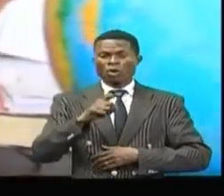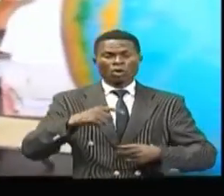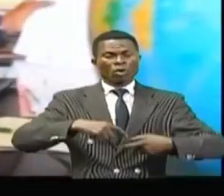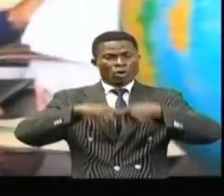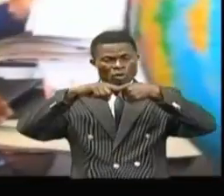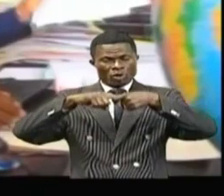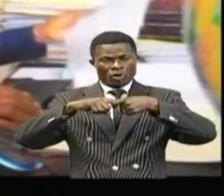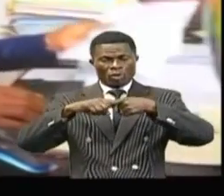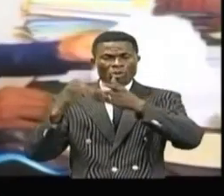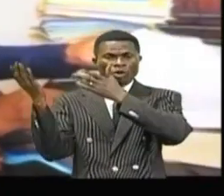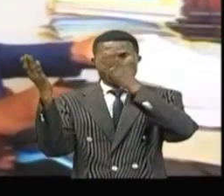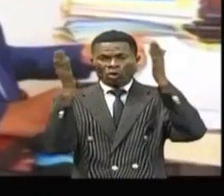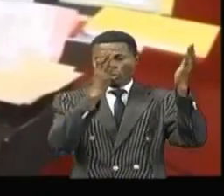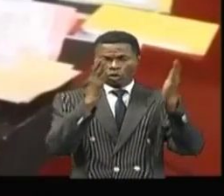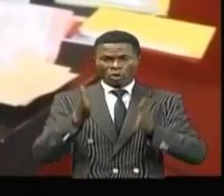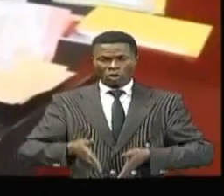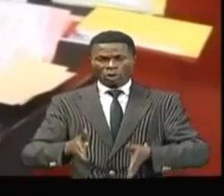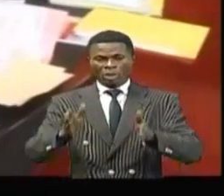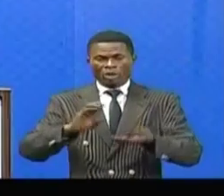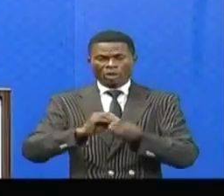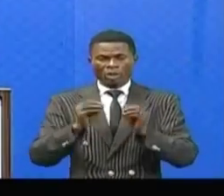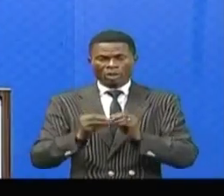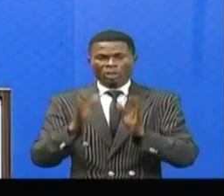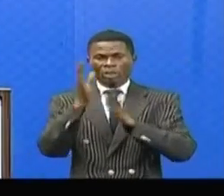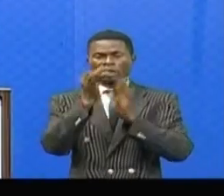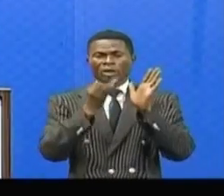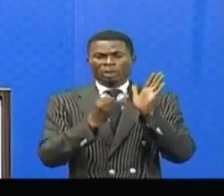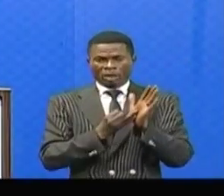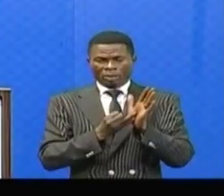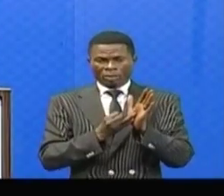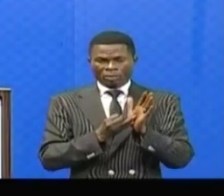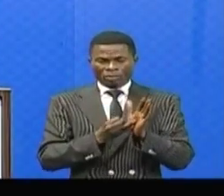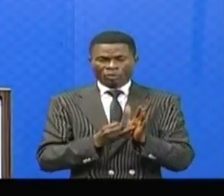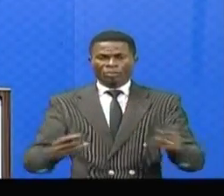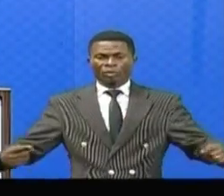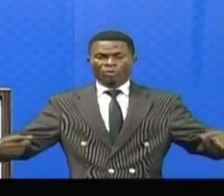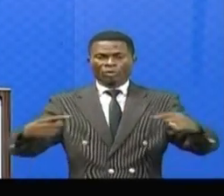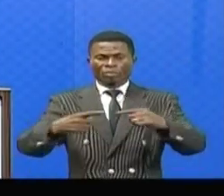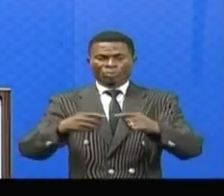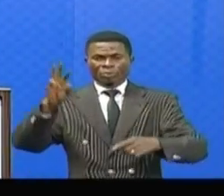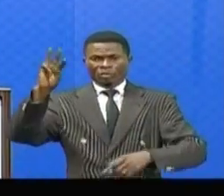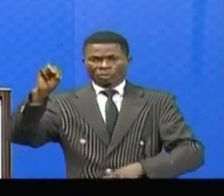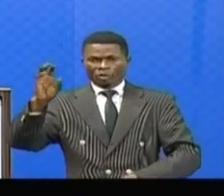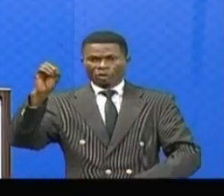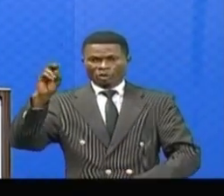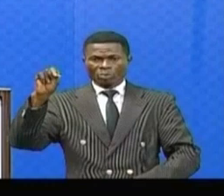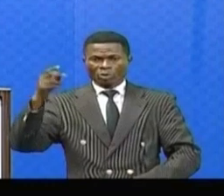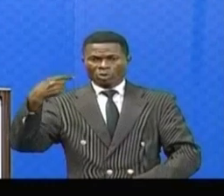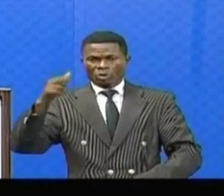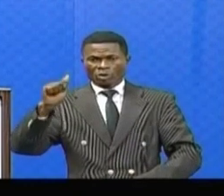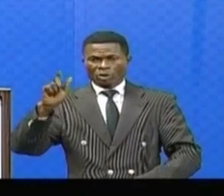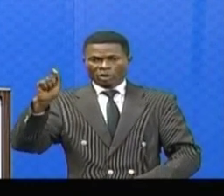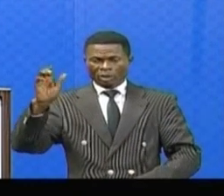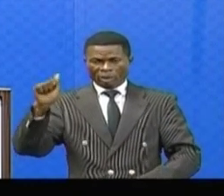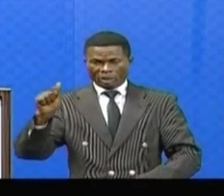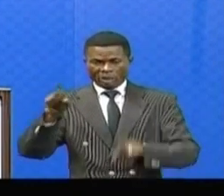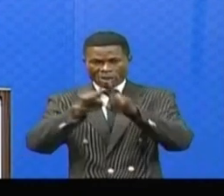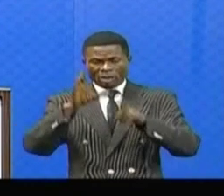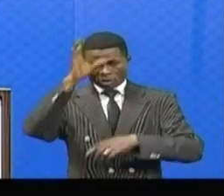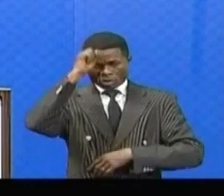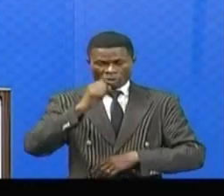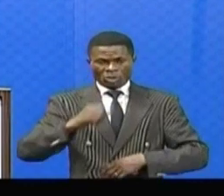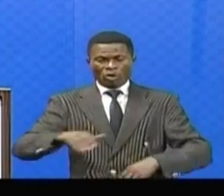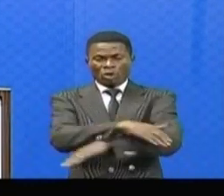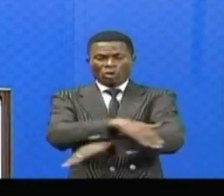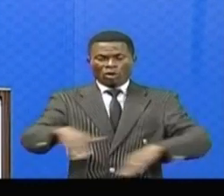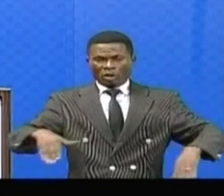du trafic sur la route nationale numéro 17, tronçon compris entre Mongata et Bandundu, suite aux barrières érigées par les membres de